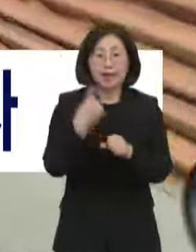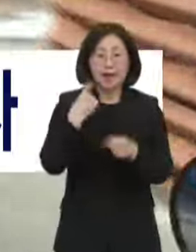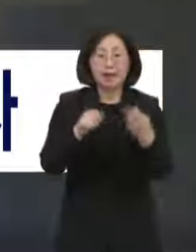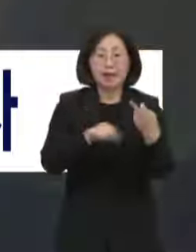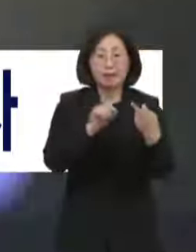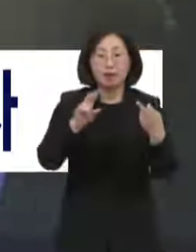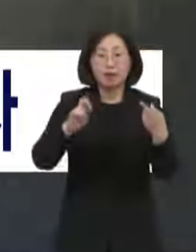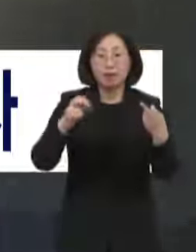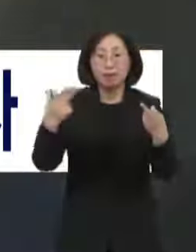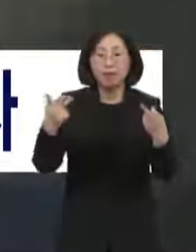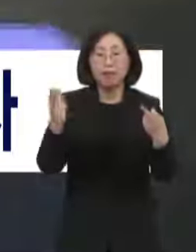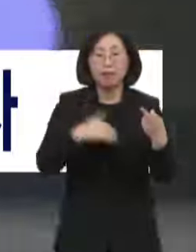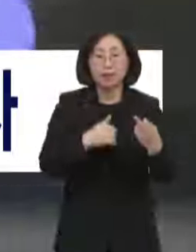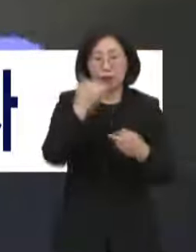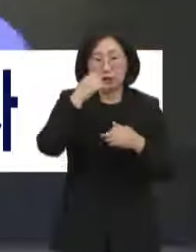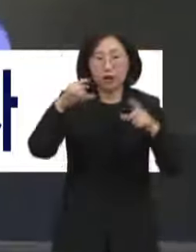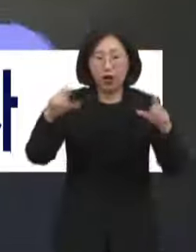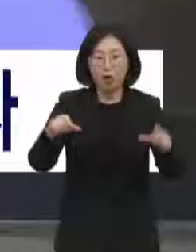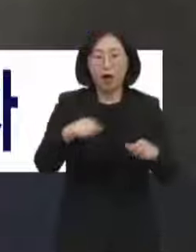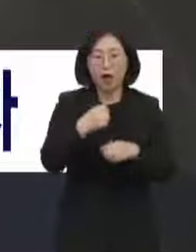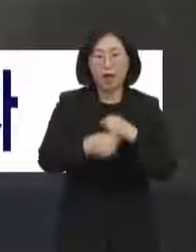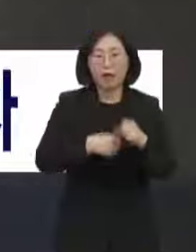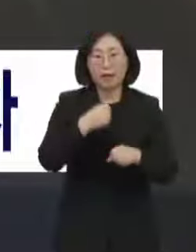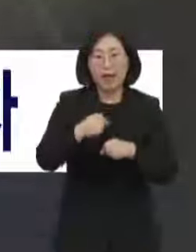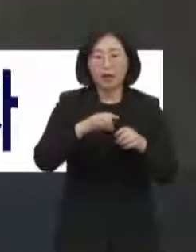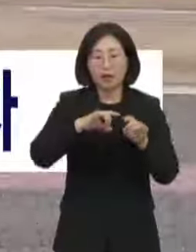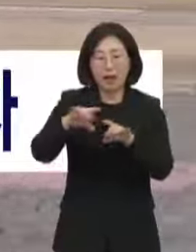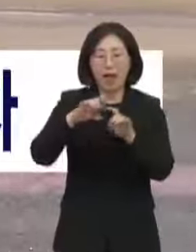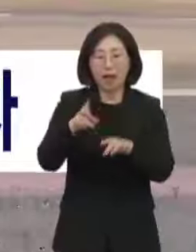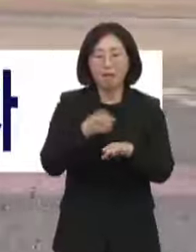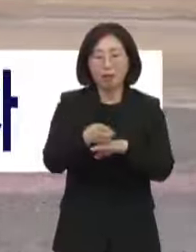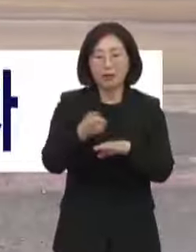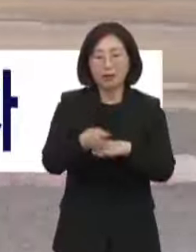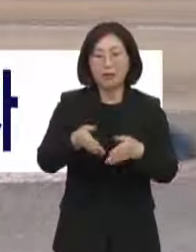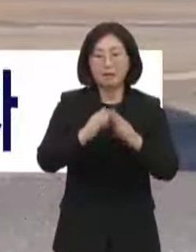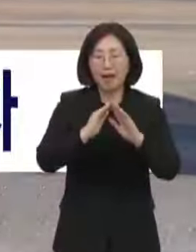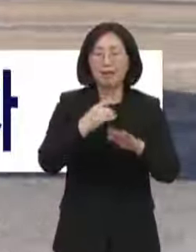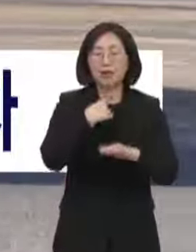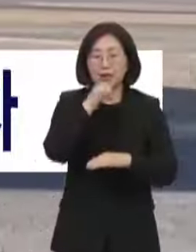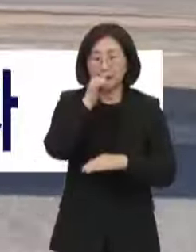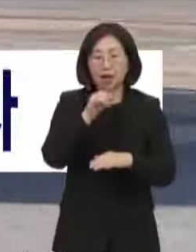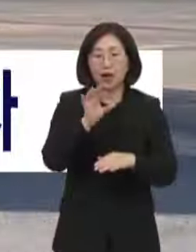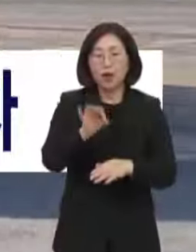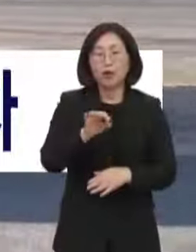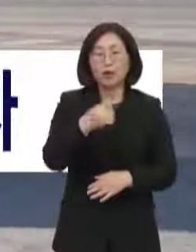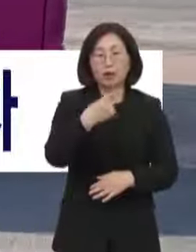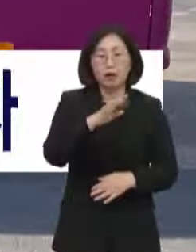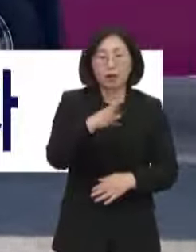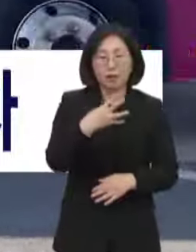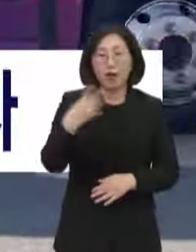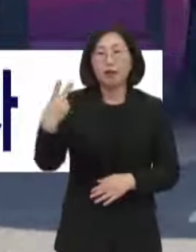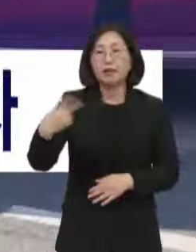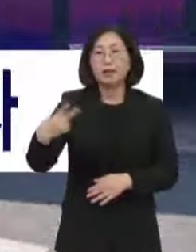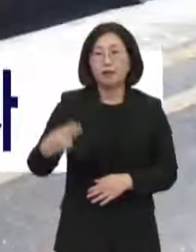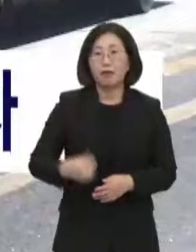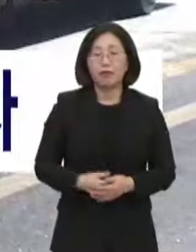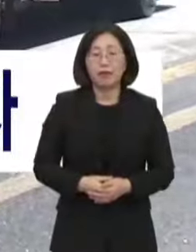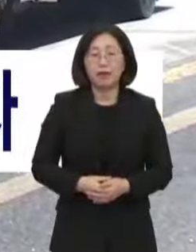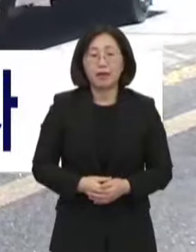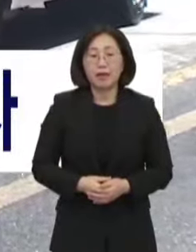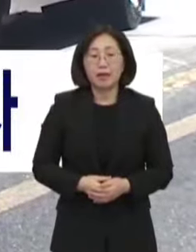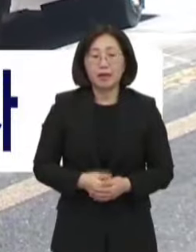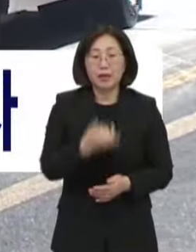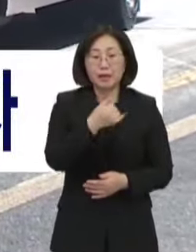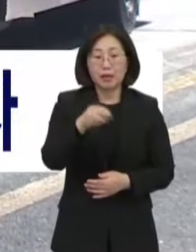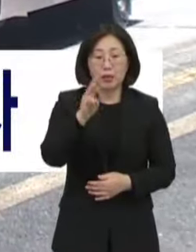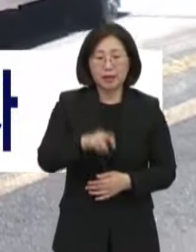12월 27일부터 충청권 자율주행 버스 노선을 구축한 바 있으며 이용요금은 1,400원에서 2,000원입니다.